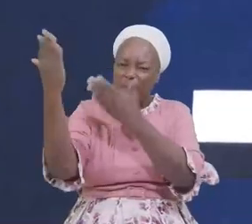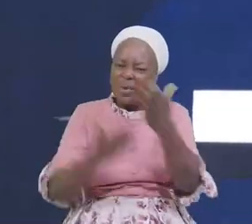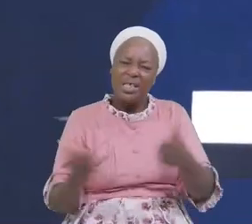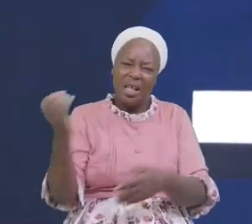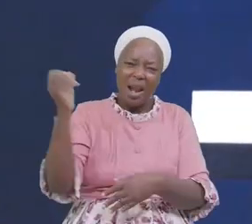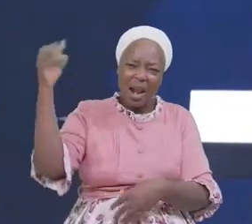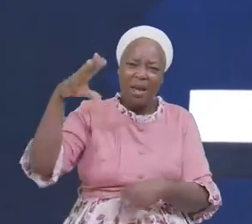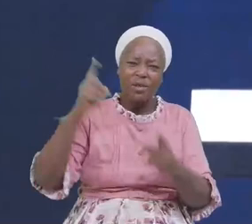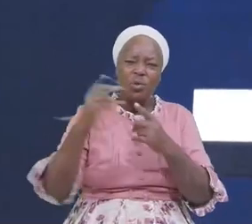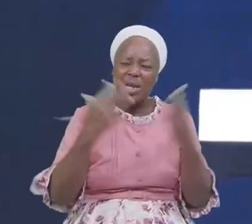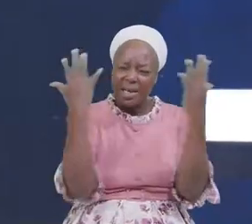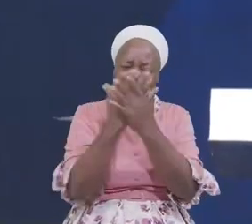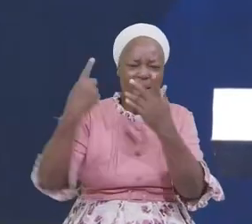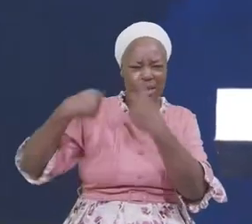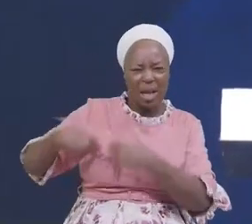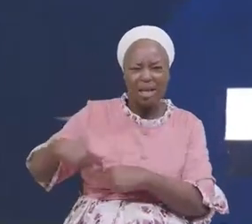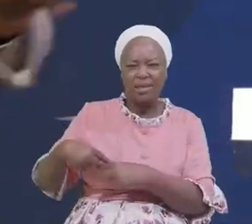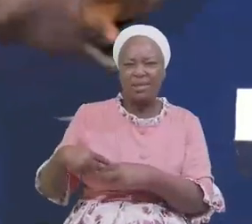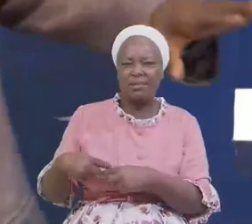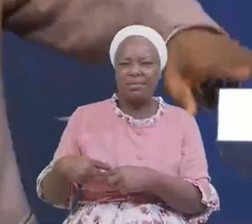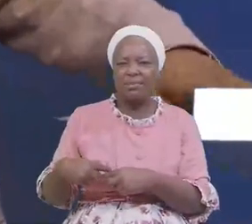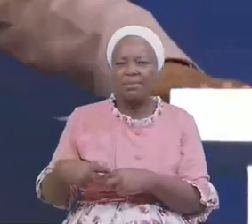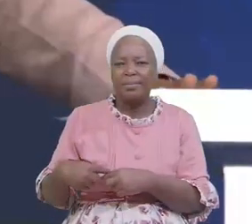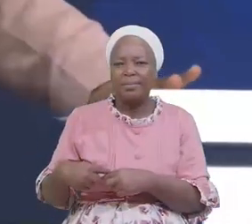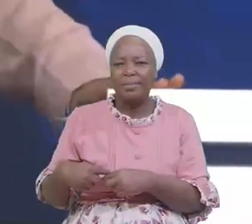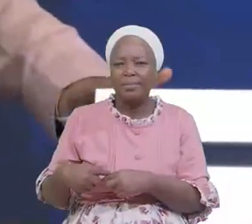Et il envoie la lumière au cœur sombre.